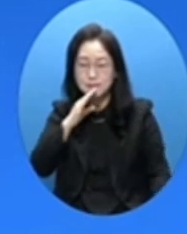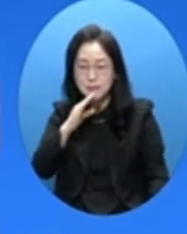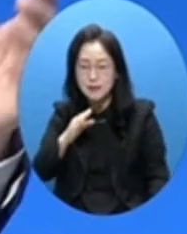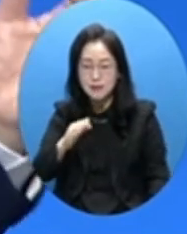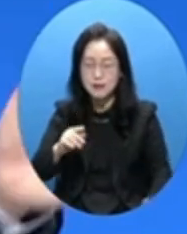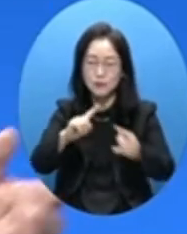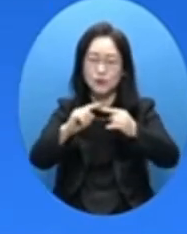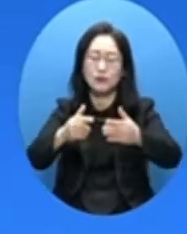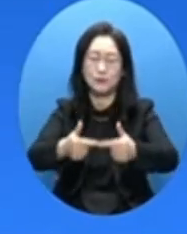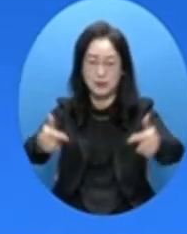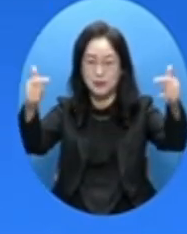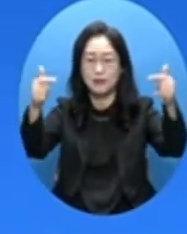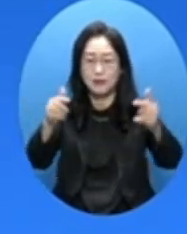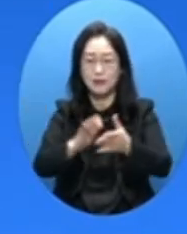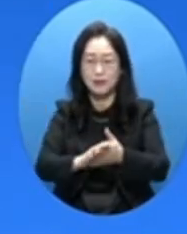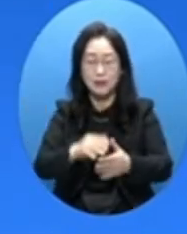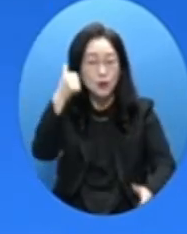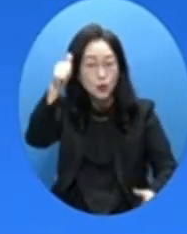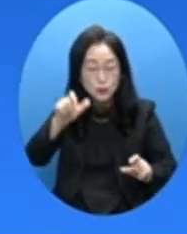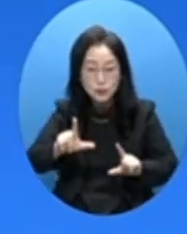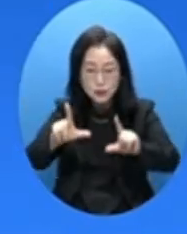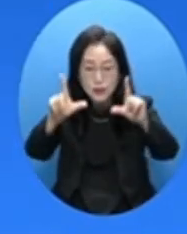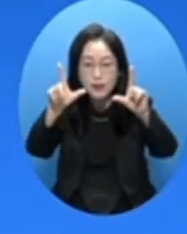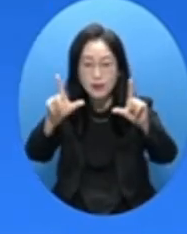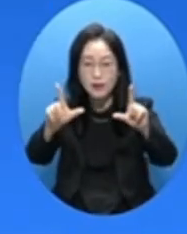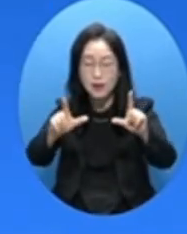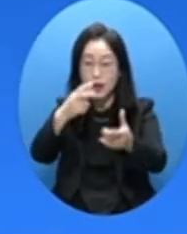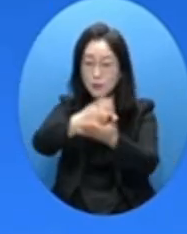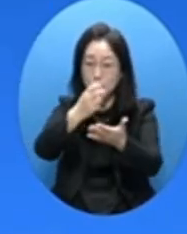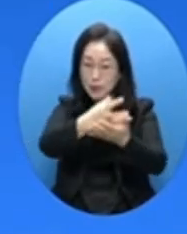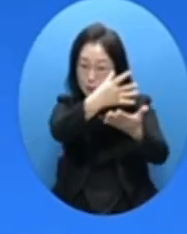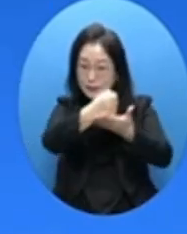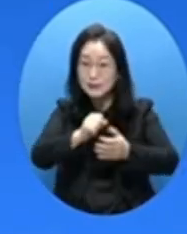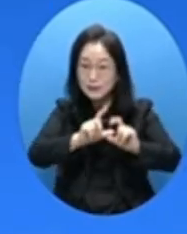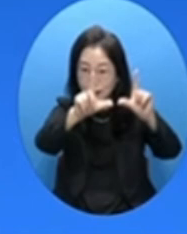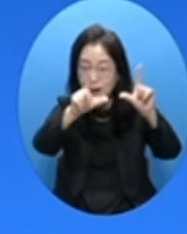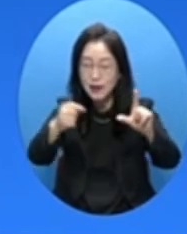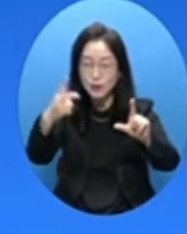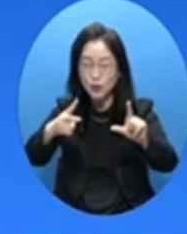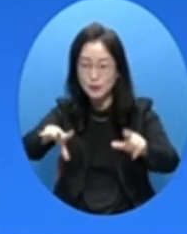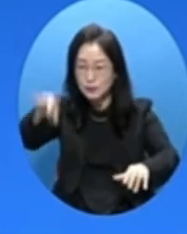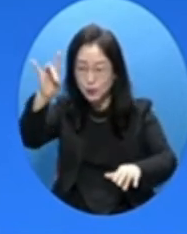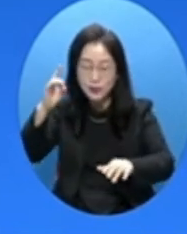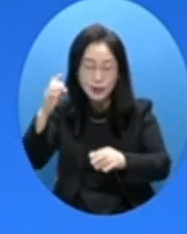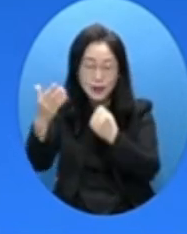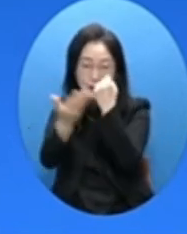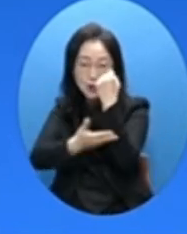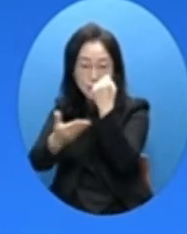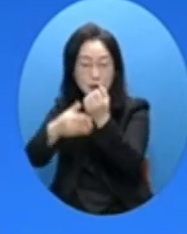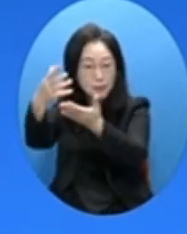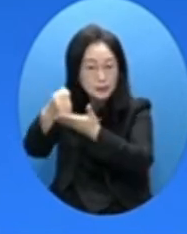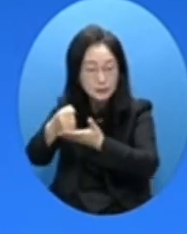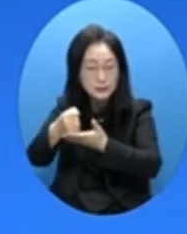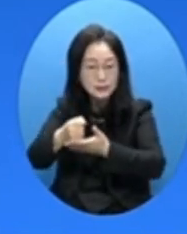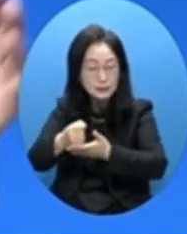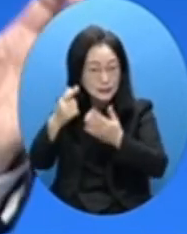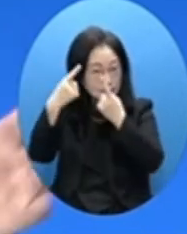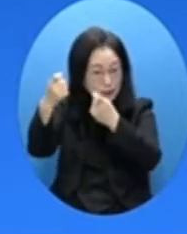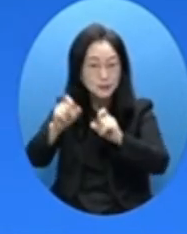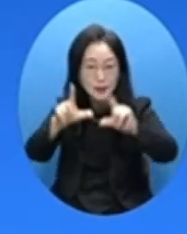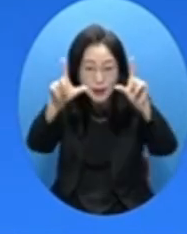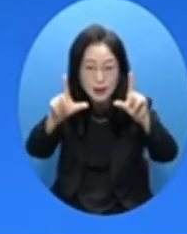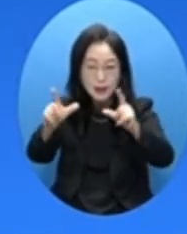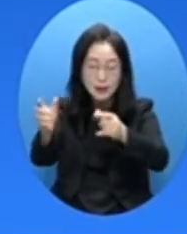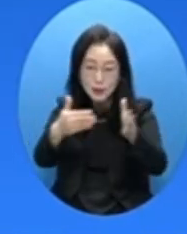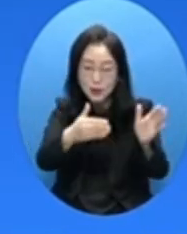그에게 오신자를 율법을 받은 날이며 첫 열매를 발달이었다고 하면 신약이 오순절은 율법